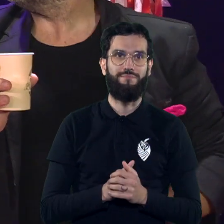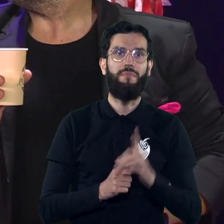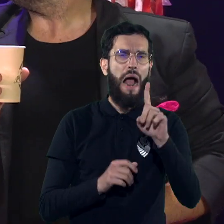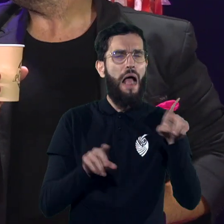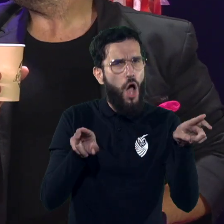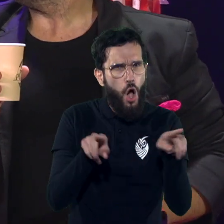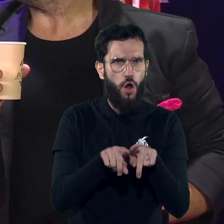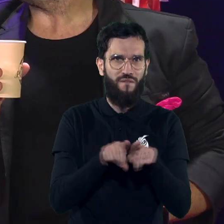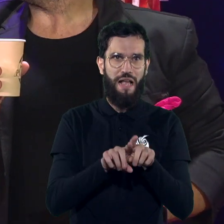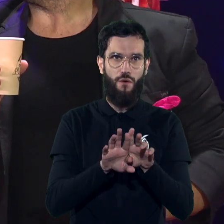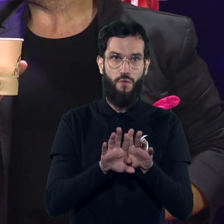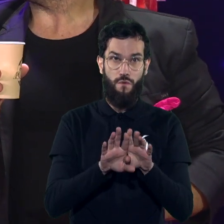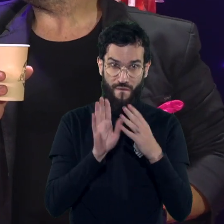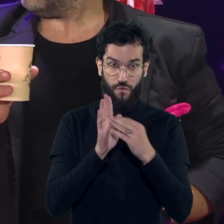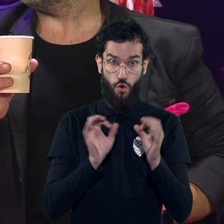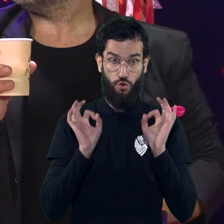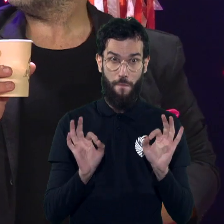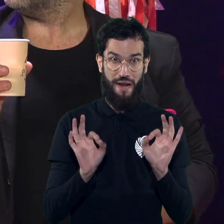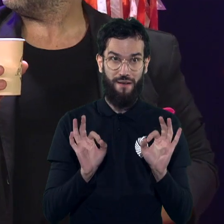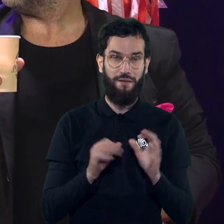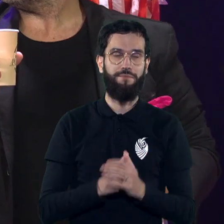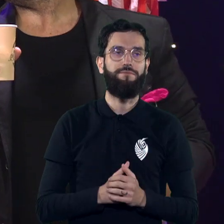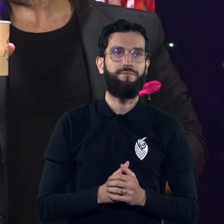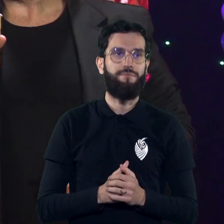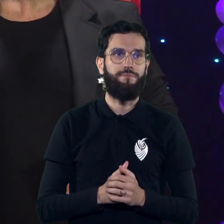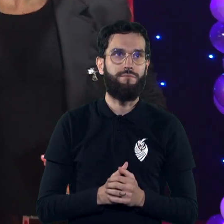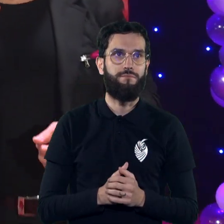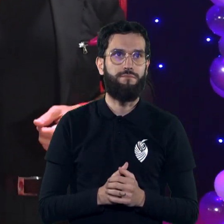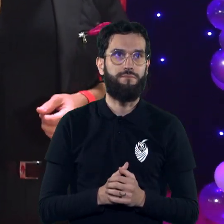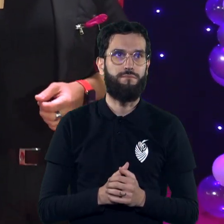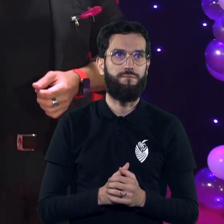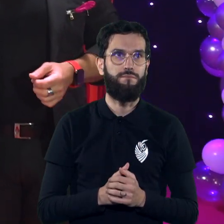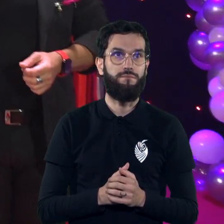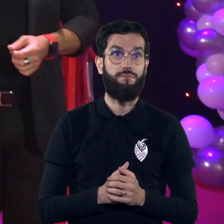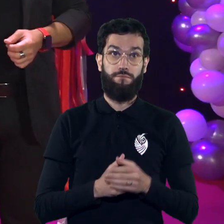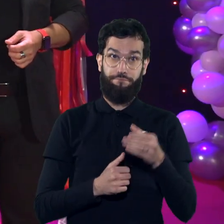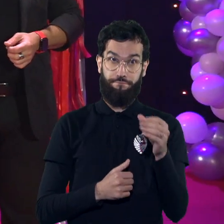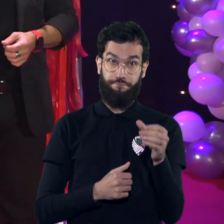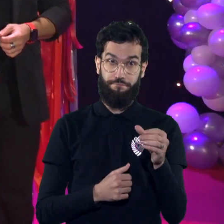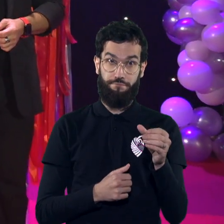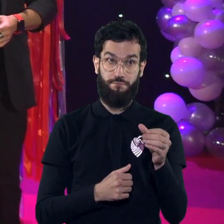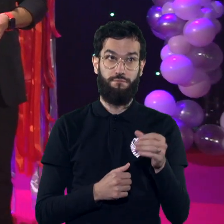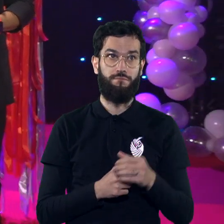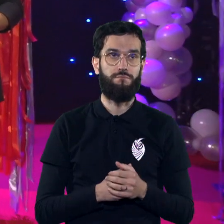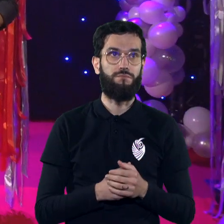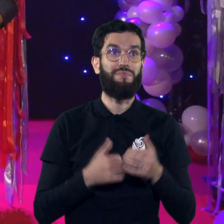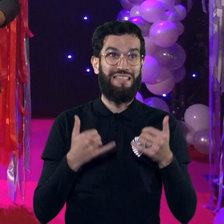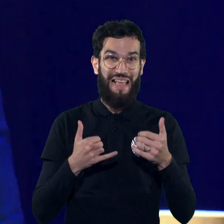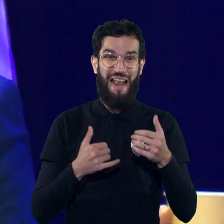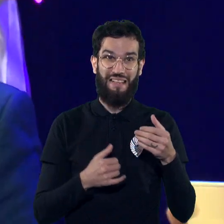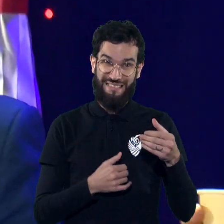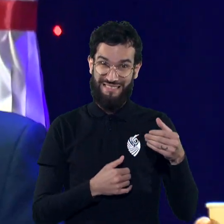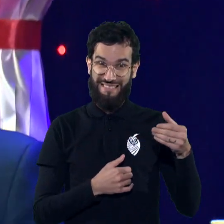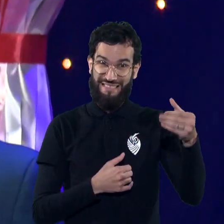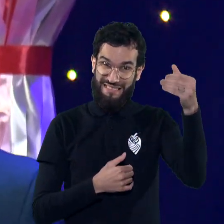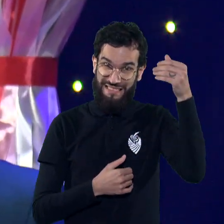Musíš robiť presne to isté, čo budem robiť ja. Dohodnuté. OK. Tak, daj to pred seba. Mám. Teraz daj celý